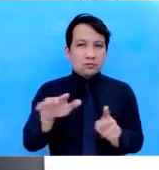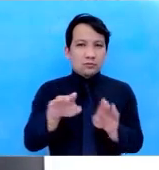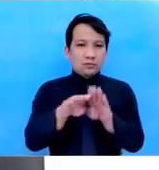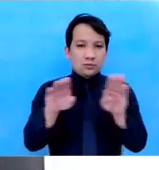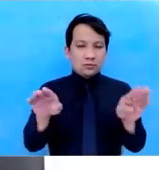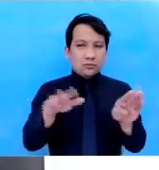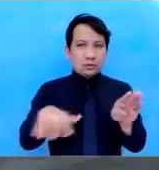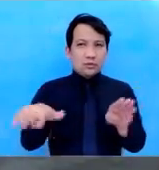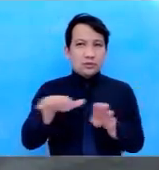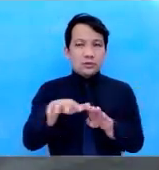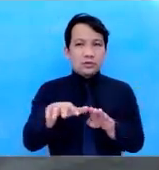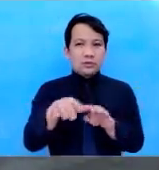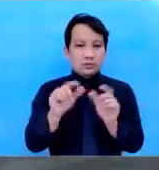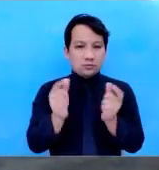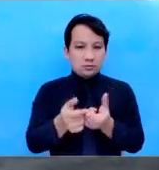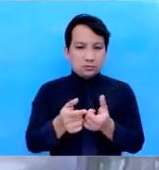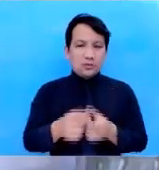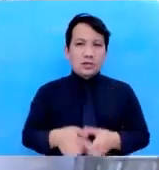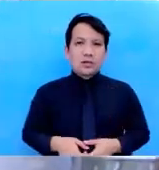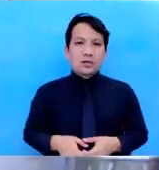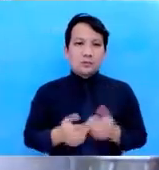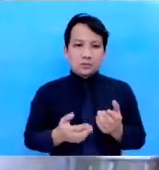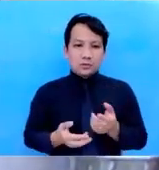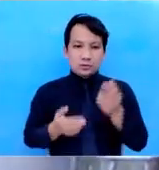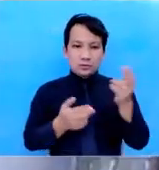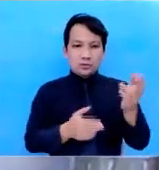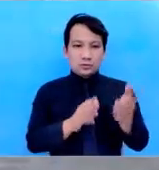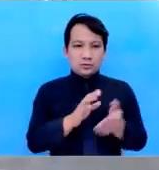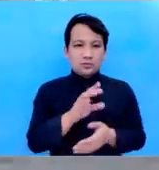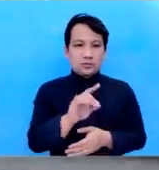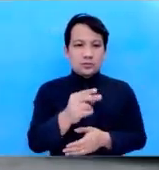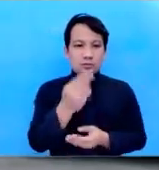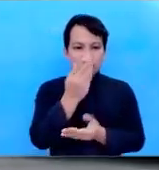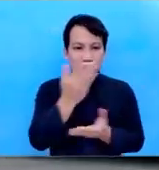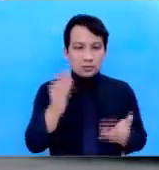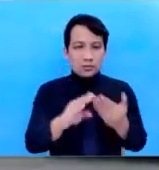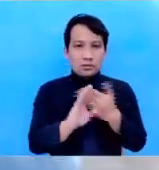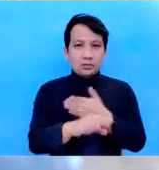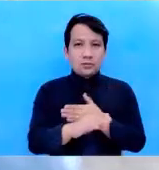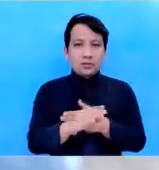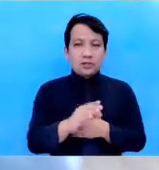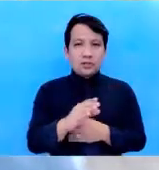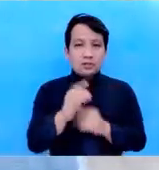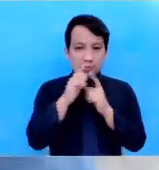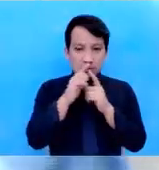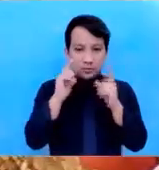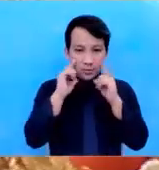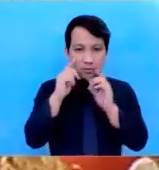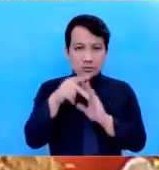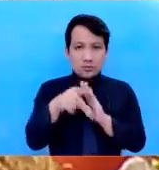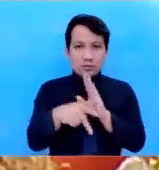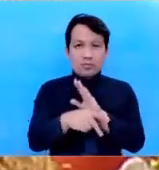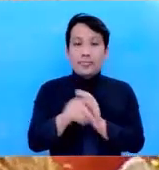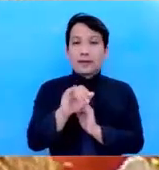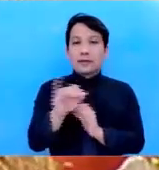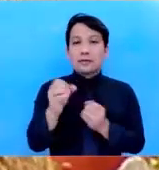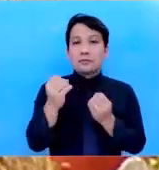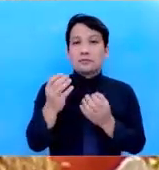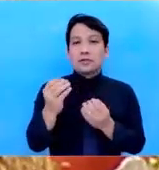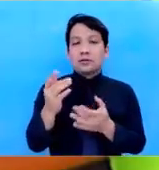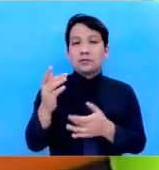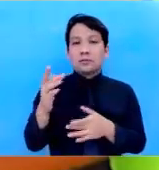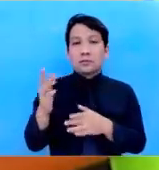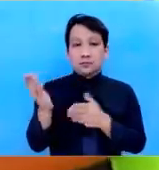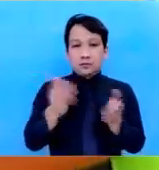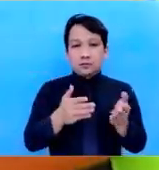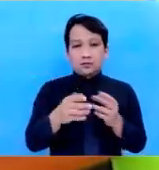other sectors. Irerekomenda lang daw ng DOH na ibalik ang mandatory face mask policy kung mas narami pa ang mga mauhospital, pati na